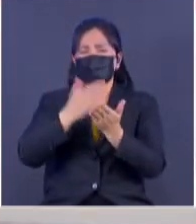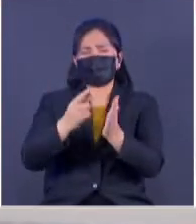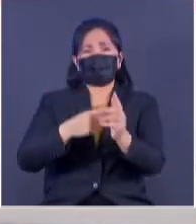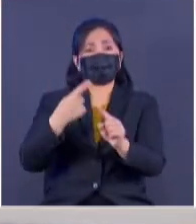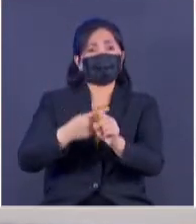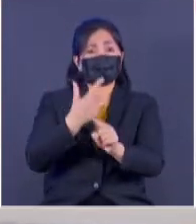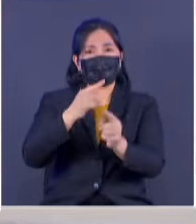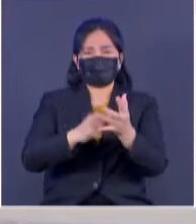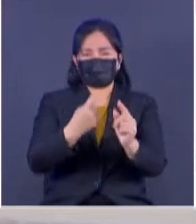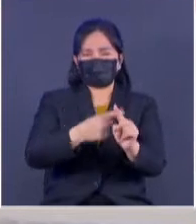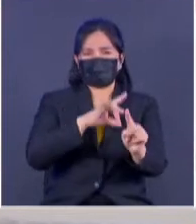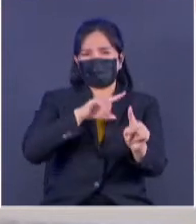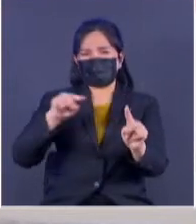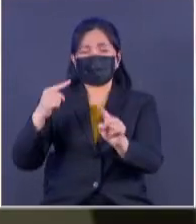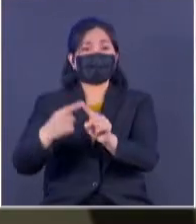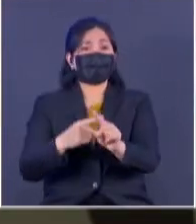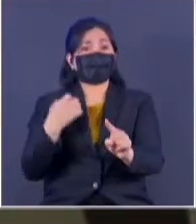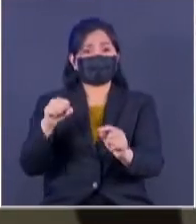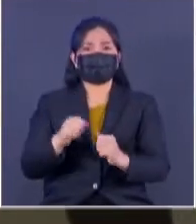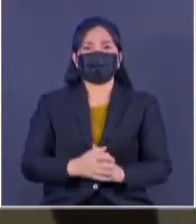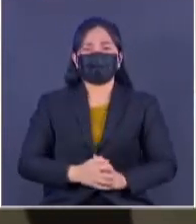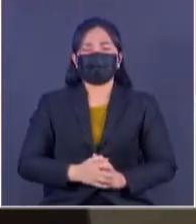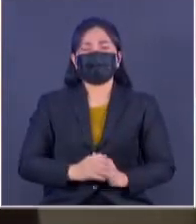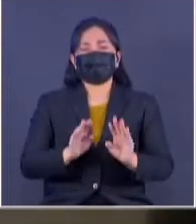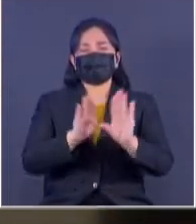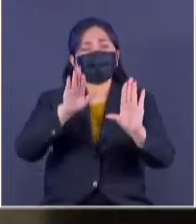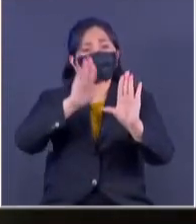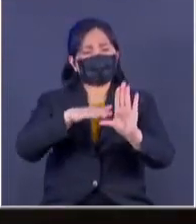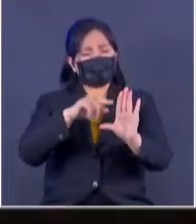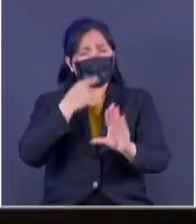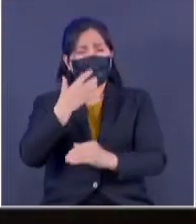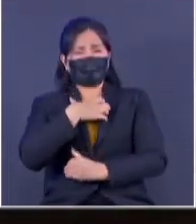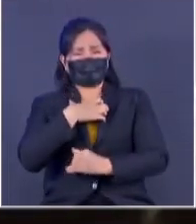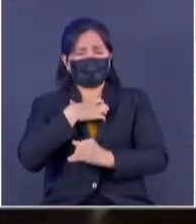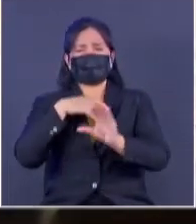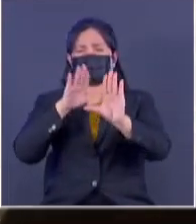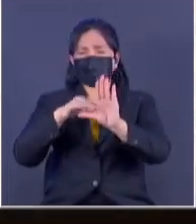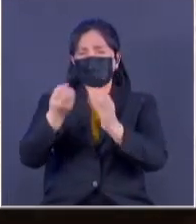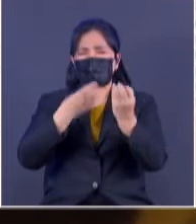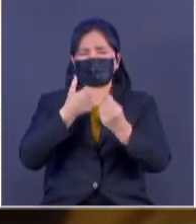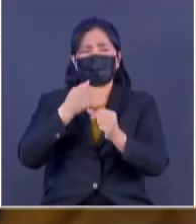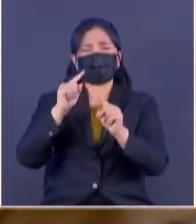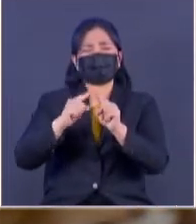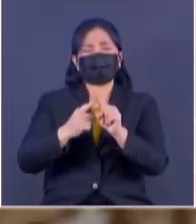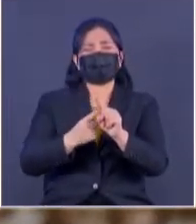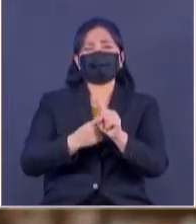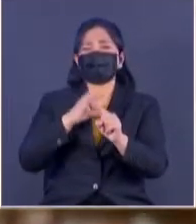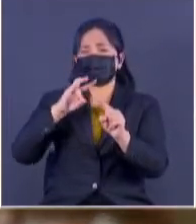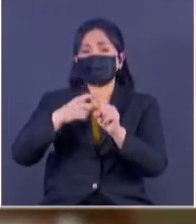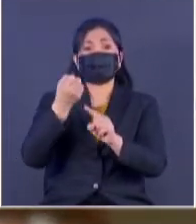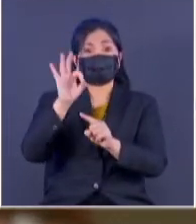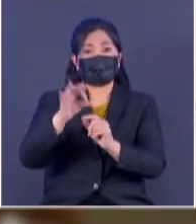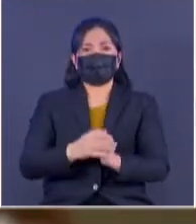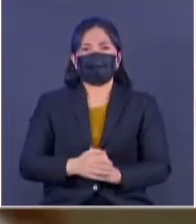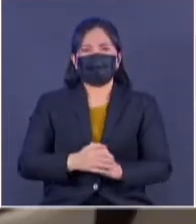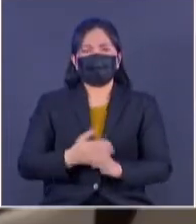1สิงหาคมถึง31ตุลาคมแล้วก็เปิดให้ลงทะเบียนแจ้งความประสงค์ได้ตั้งแต่19กรกฎาคมที่ผ่านมาแล้วนะครับก็ปรากฏครับว่